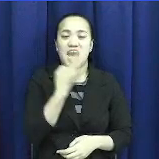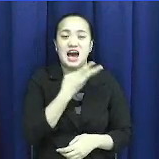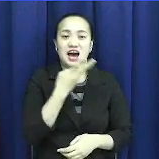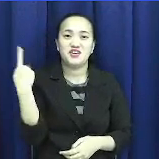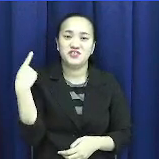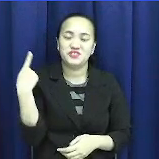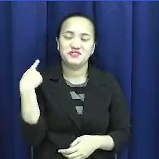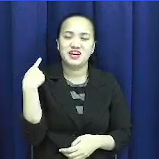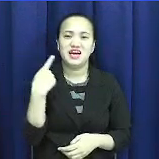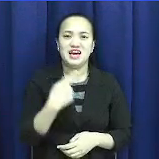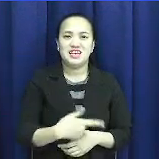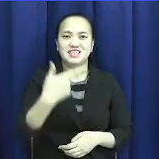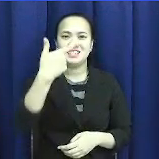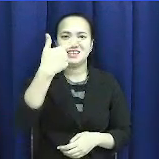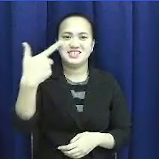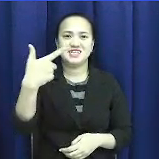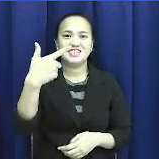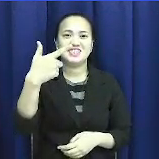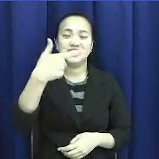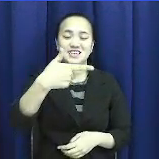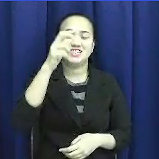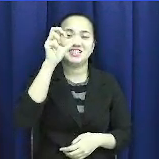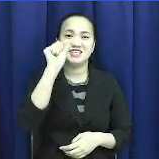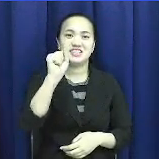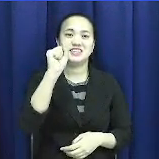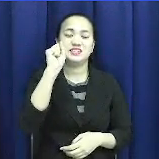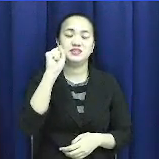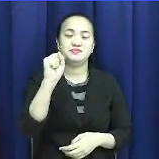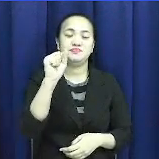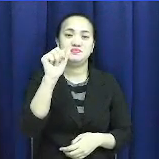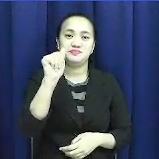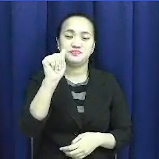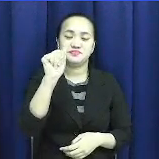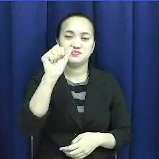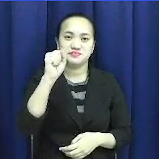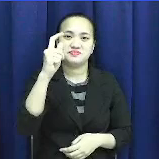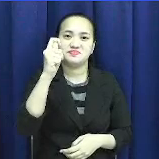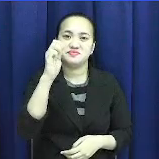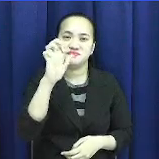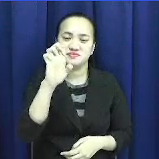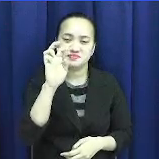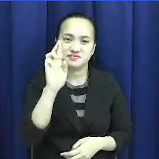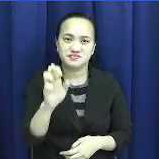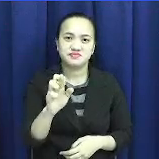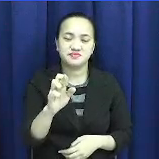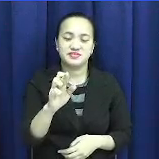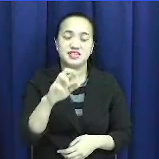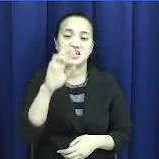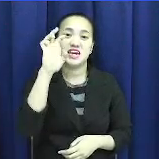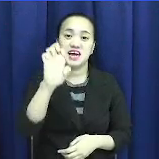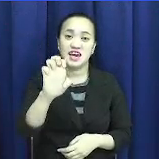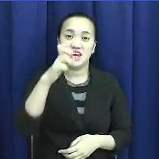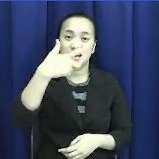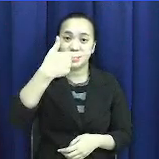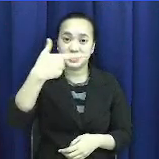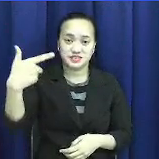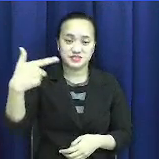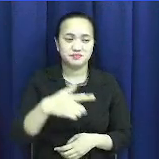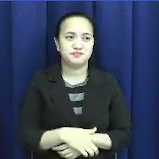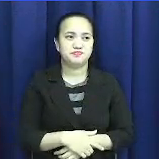maliit pa ako, sa simbahan namin, pag Pasko ng pagkabuhay, maghahanap ng mga itlog. Kasi bawat kulay noon, merong